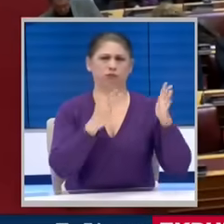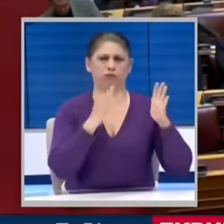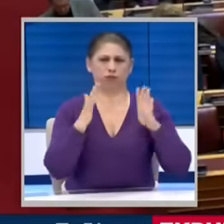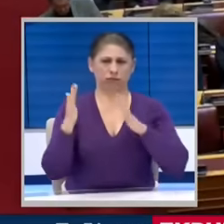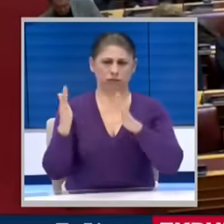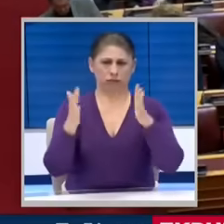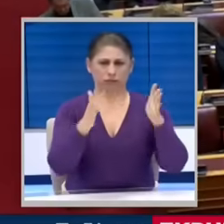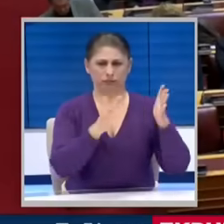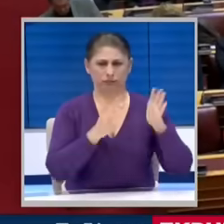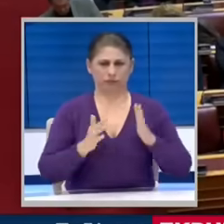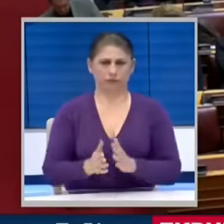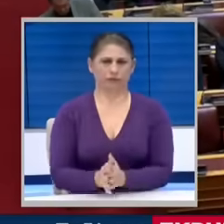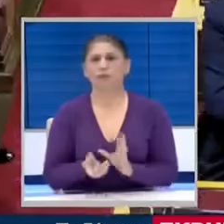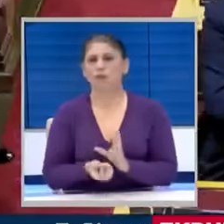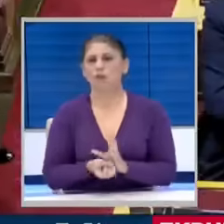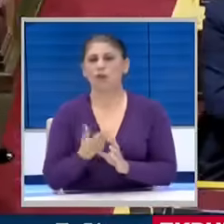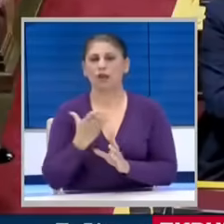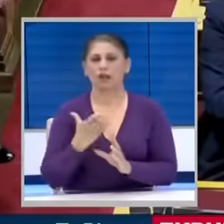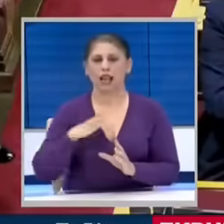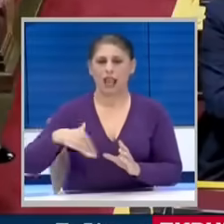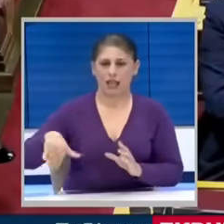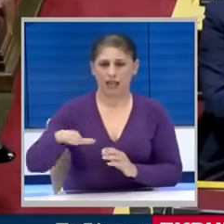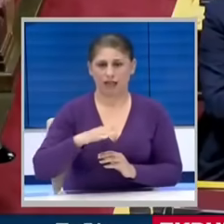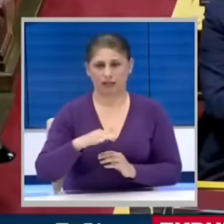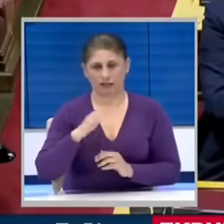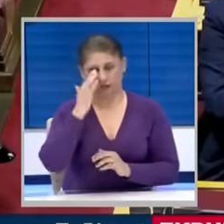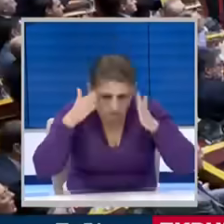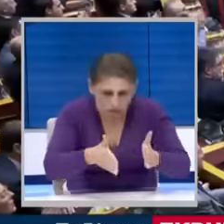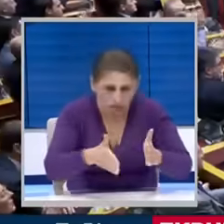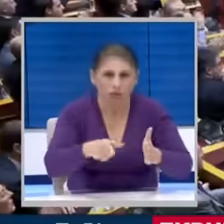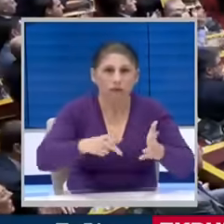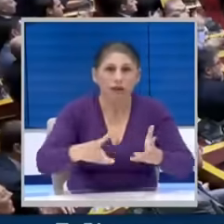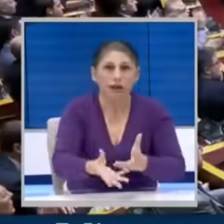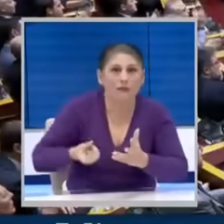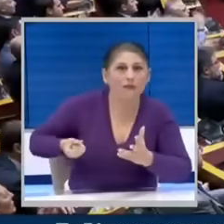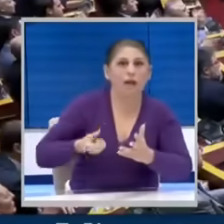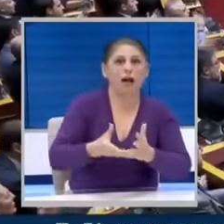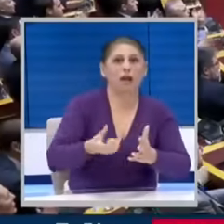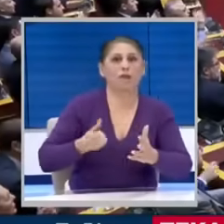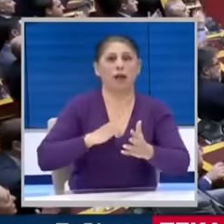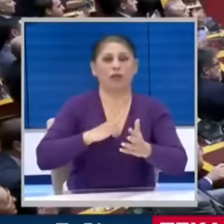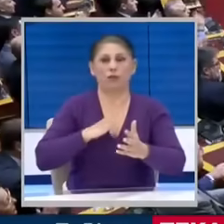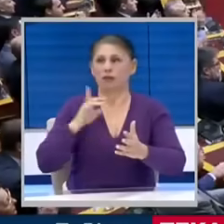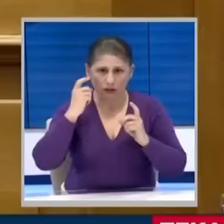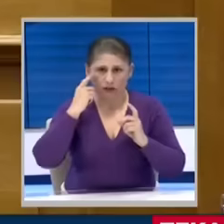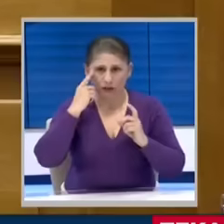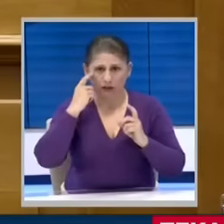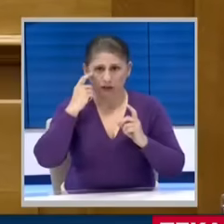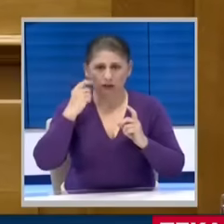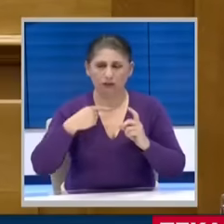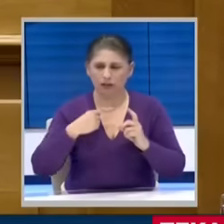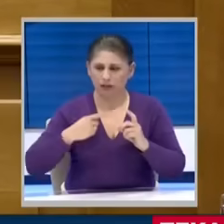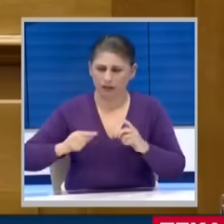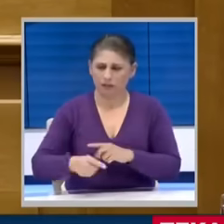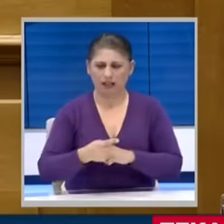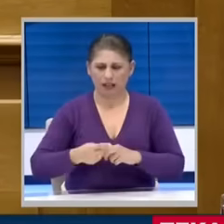με πολλαπλές διακοπές και εκρηκτικό κλίμα, ο Πρωθυπουργός πέρασε στην αντεπίθεση και κινούμενος σε πρωτοφανείς για τον ίδιο υψηλούς